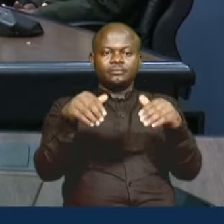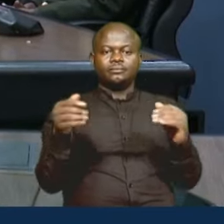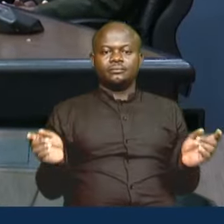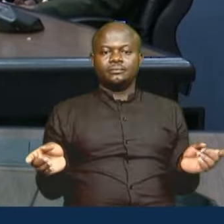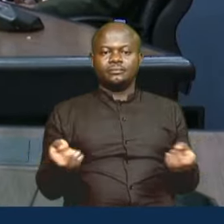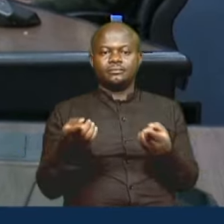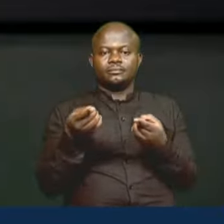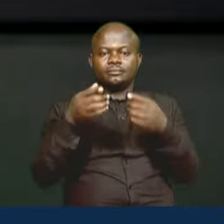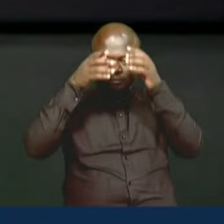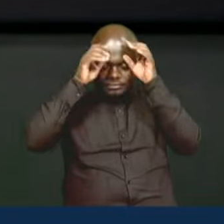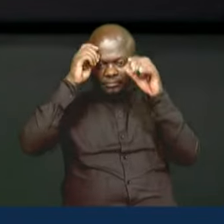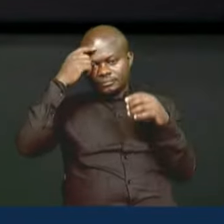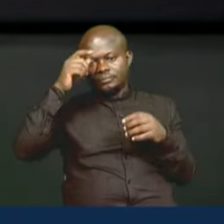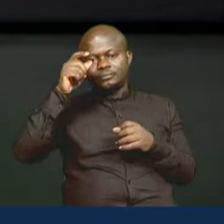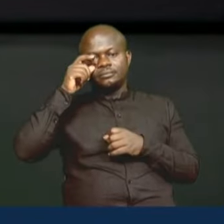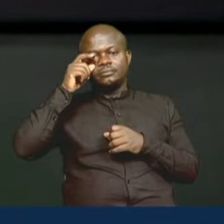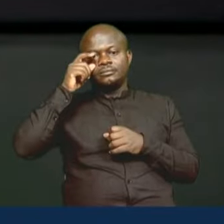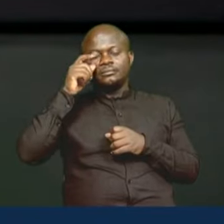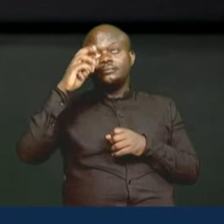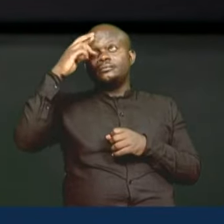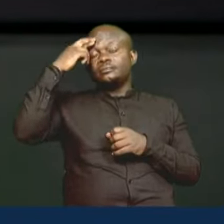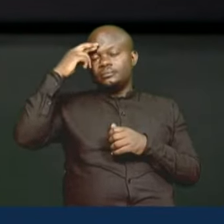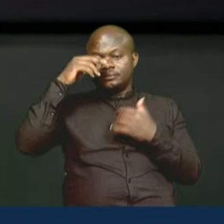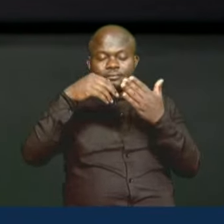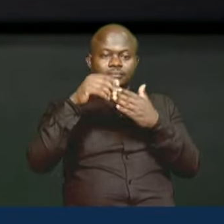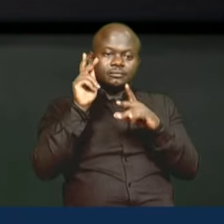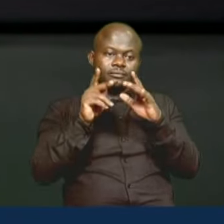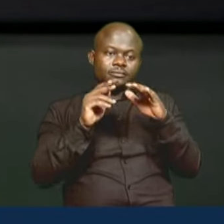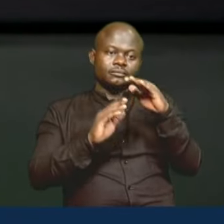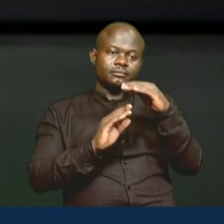n'ubworozi, Perezida Paul Kagame yibukije abagiye